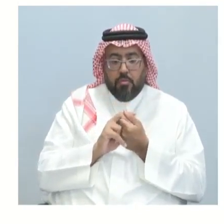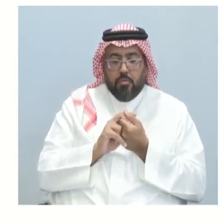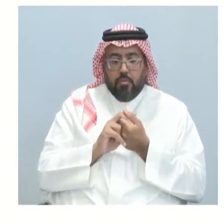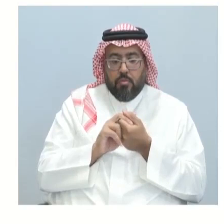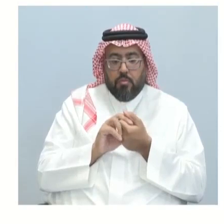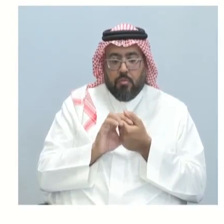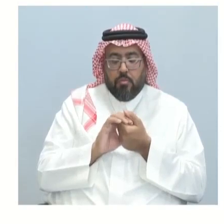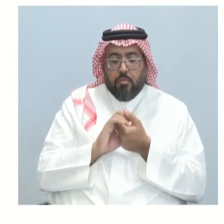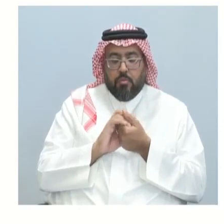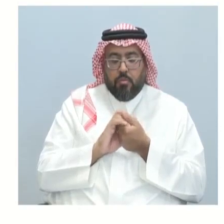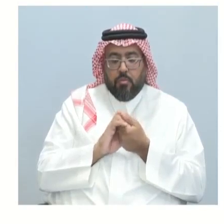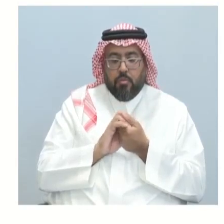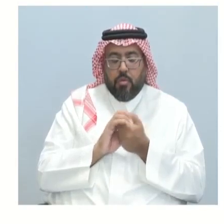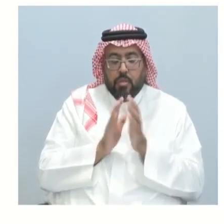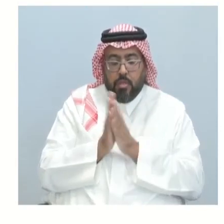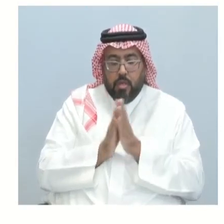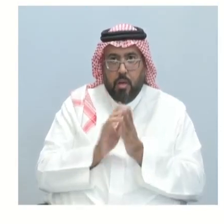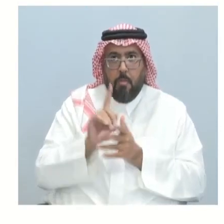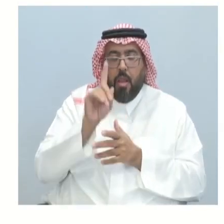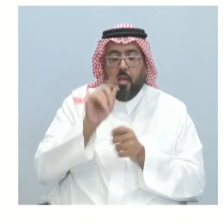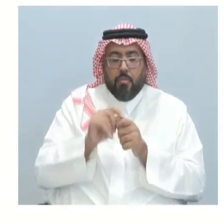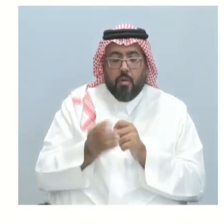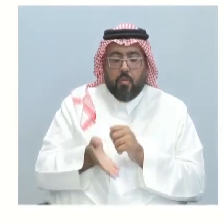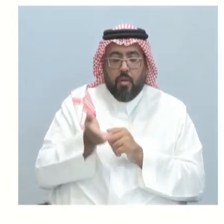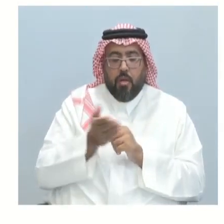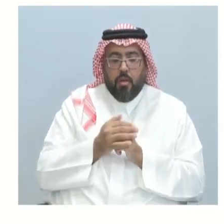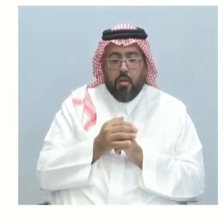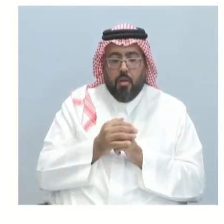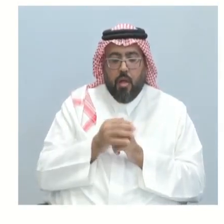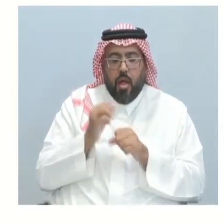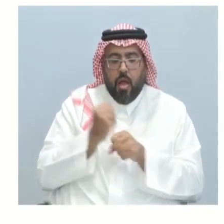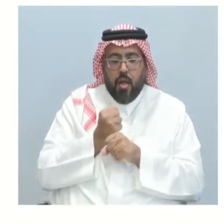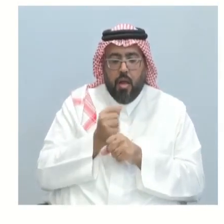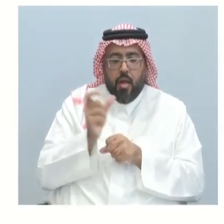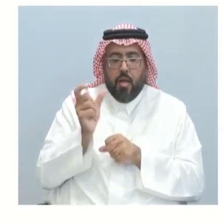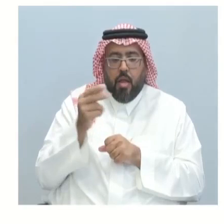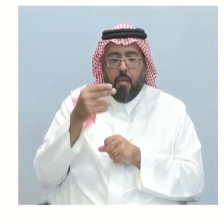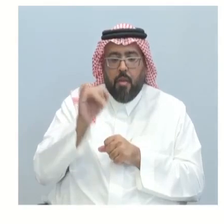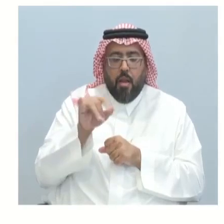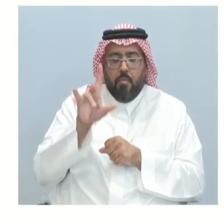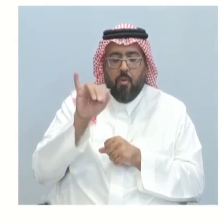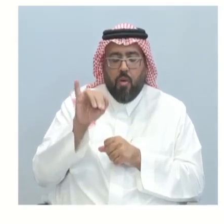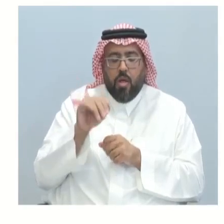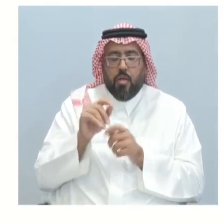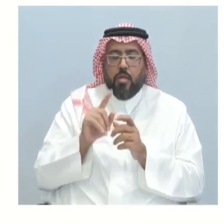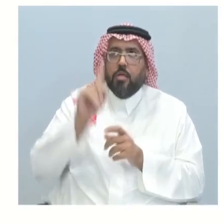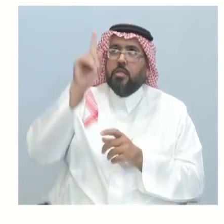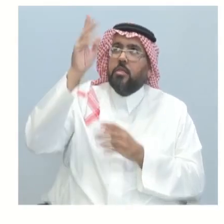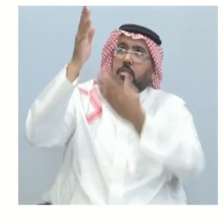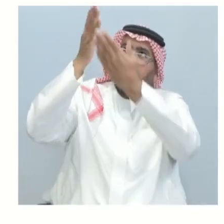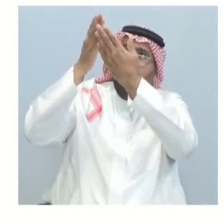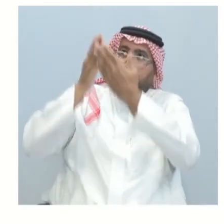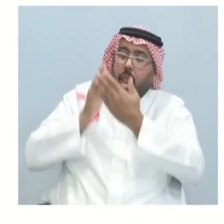رائع اذا نستعين بالله سبحانه وتعالى نعم المولى ونعم النصير في